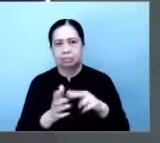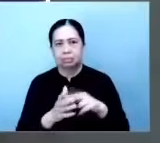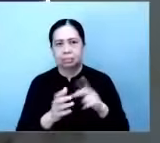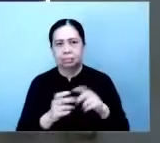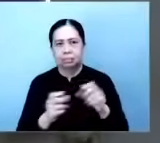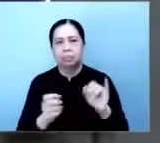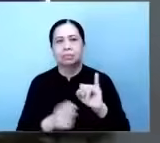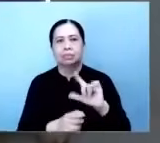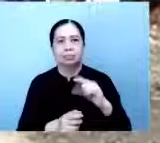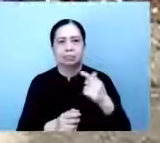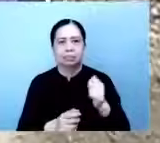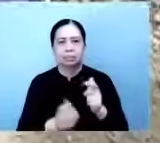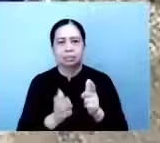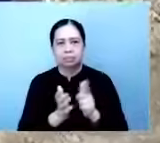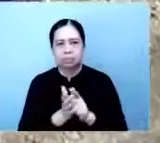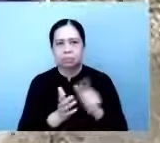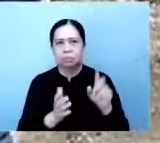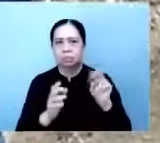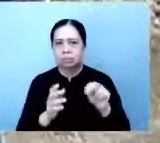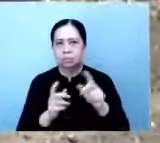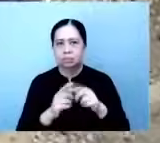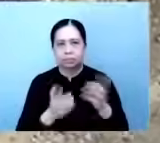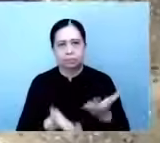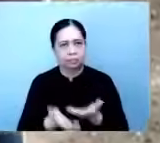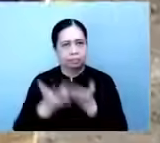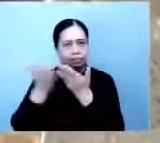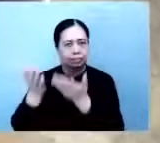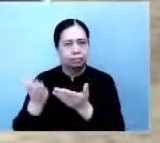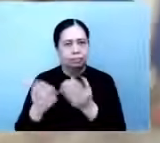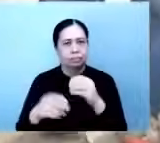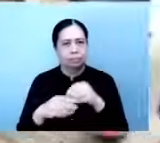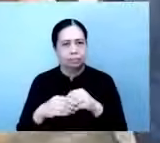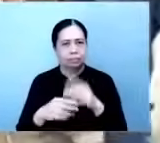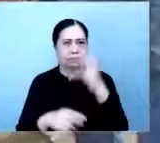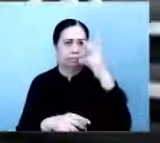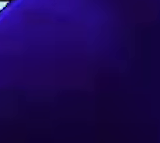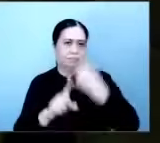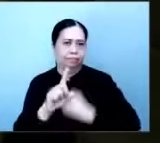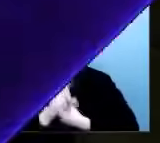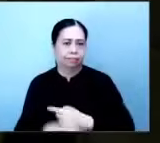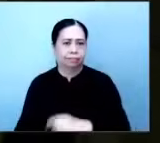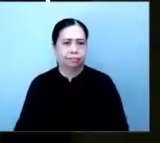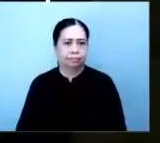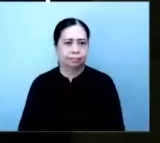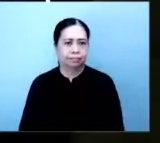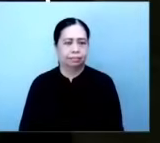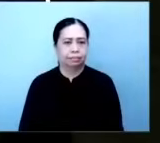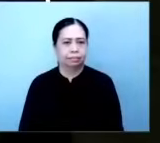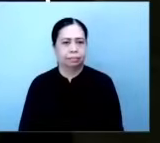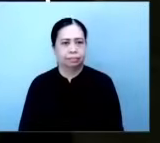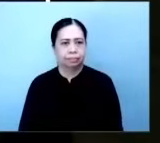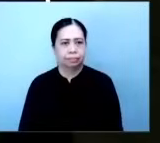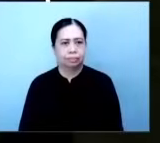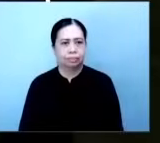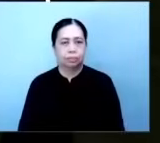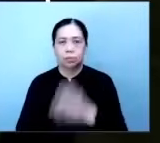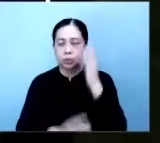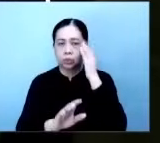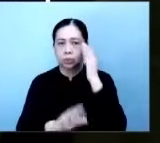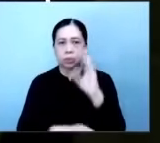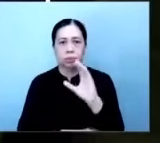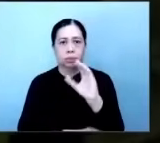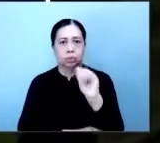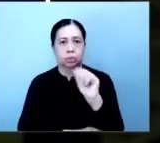ng pastor at kailangan niya itong isuko sa loob ng 6 na buwan. Alam po natin yung isinampa pong kaso laban